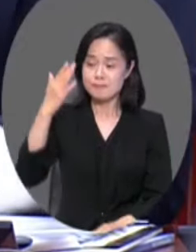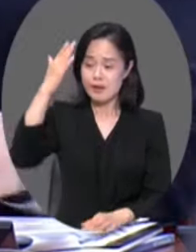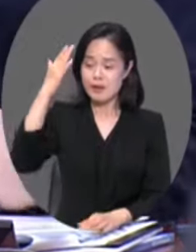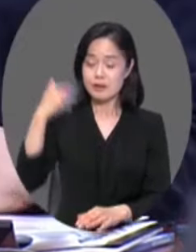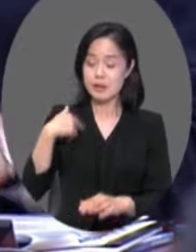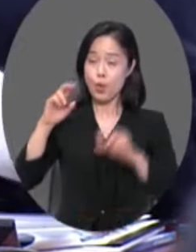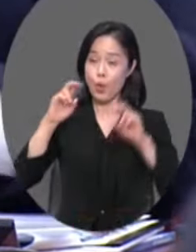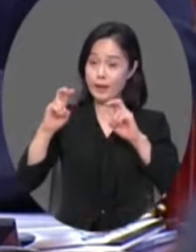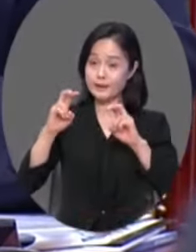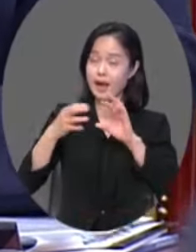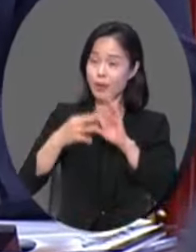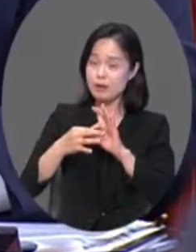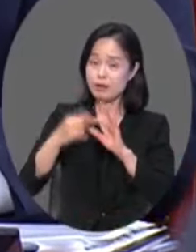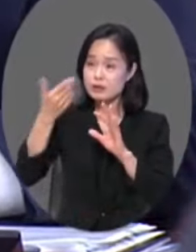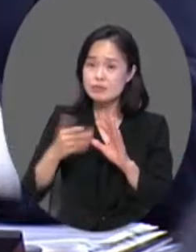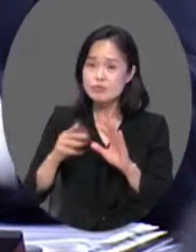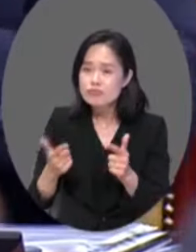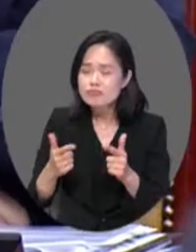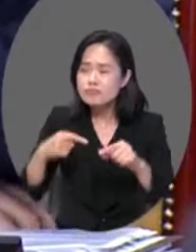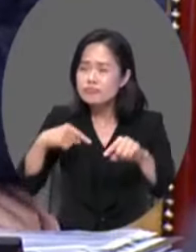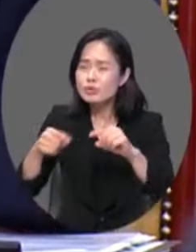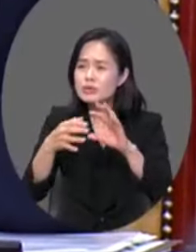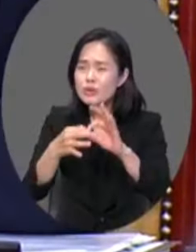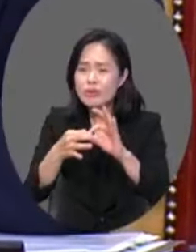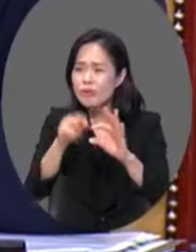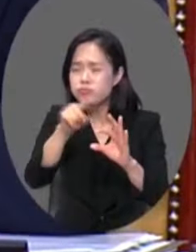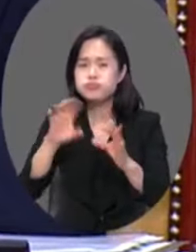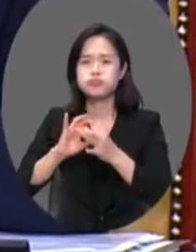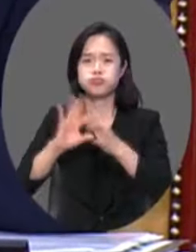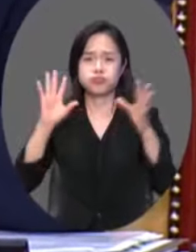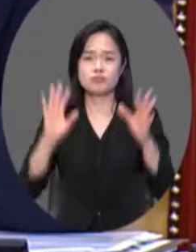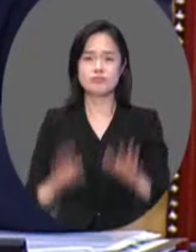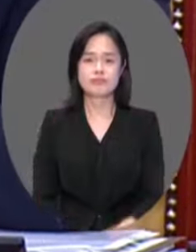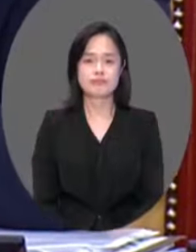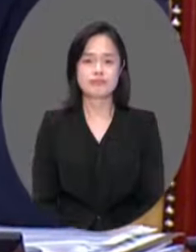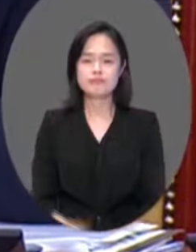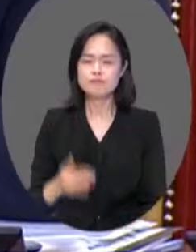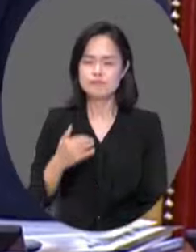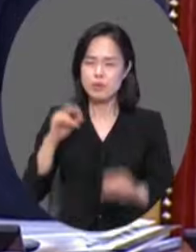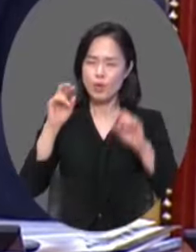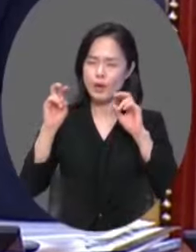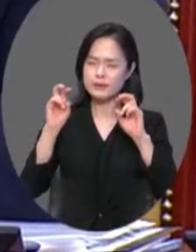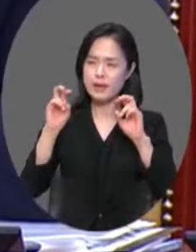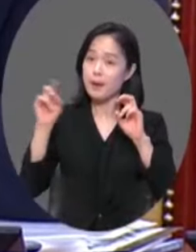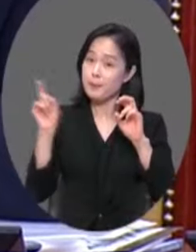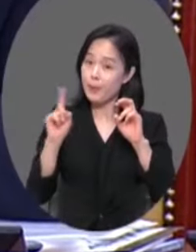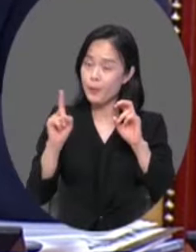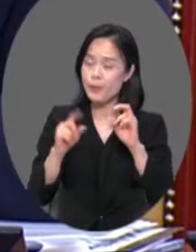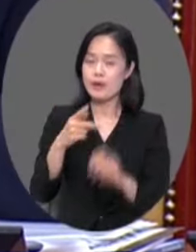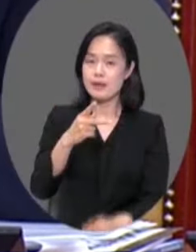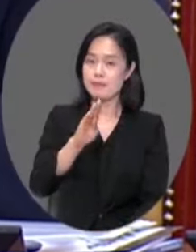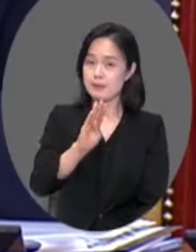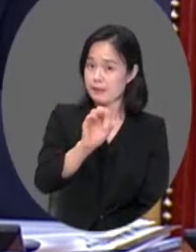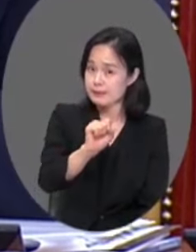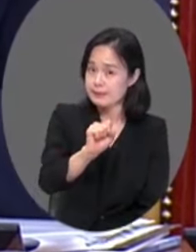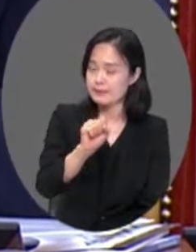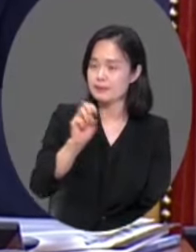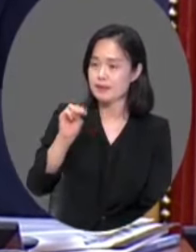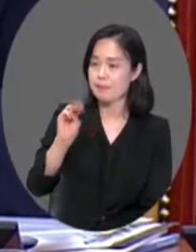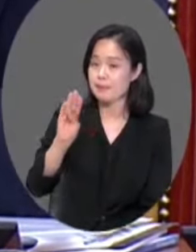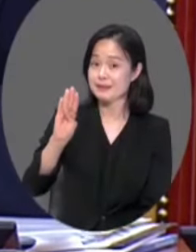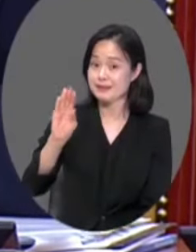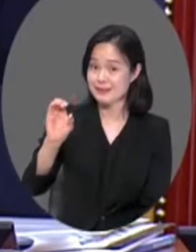전문성 있으십니까? 코바코는요 기본적으로 어떤 회사냐면은요 KBS하고 MBC를 비롯한